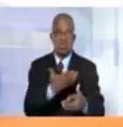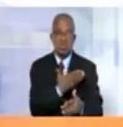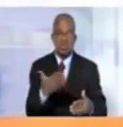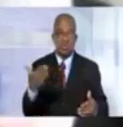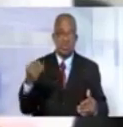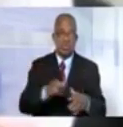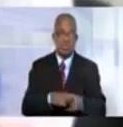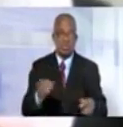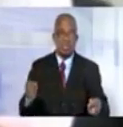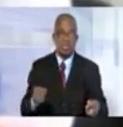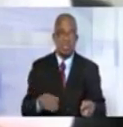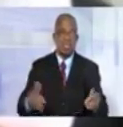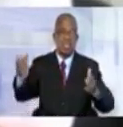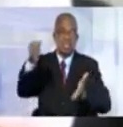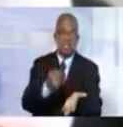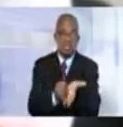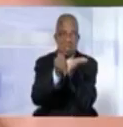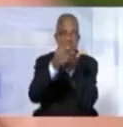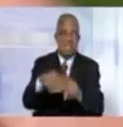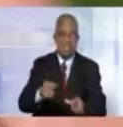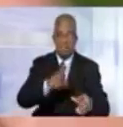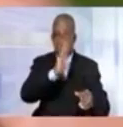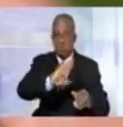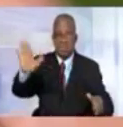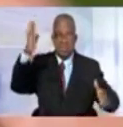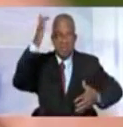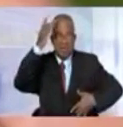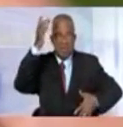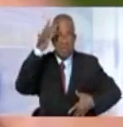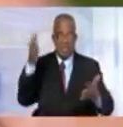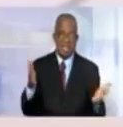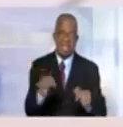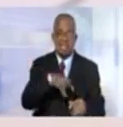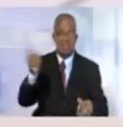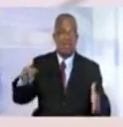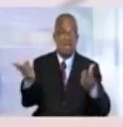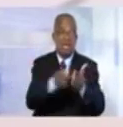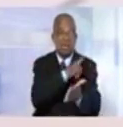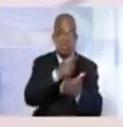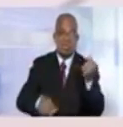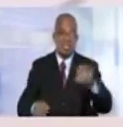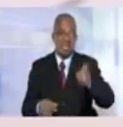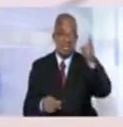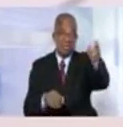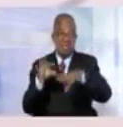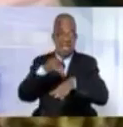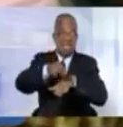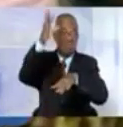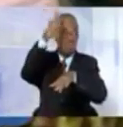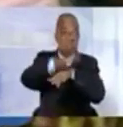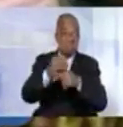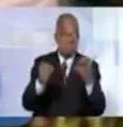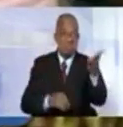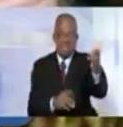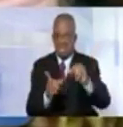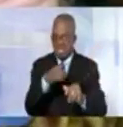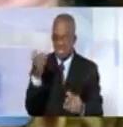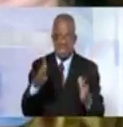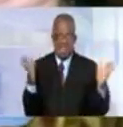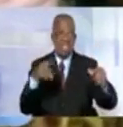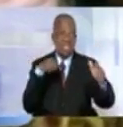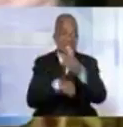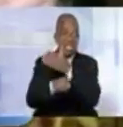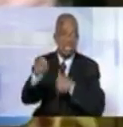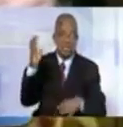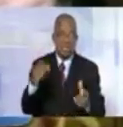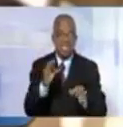des enfants malades du paludisme est l'un des moyens de lutte contre cette maladie un moyen qui serait beaucoup plus efficace si la